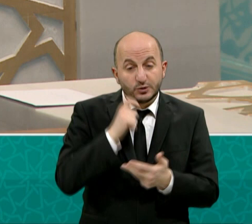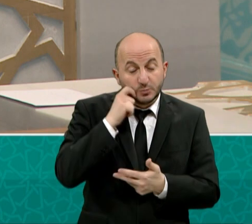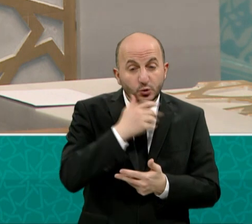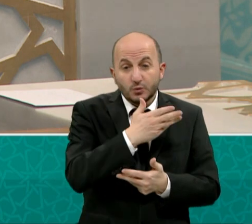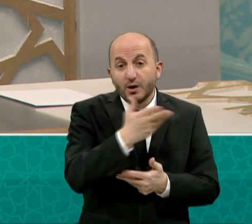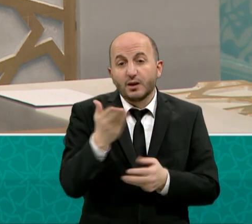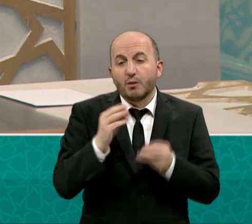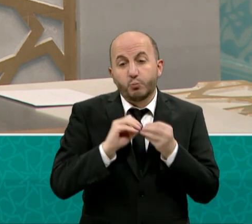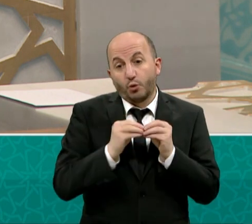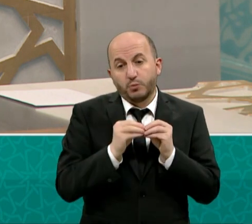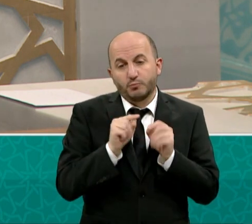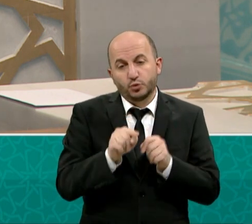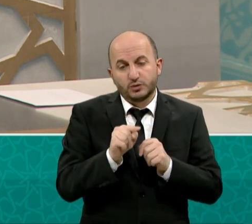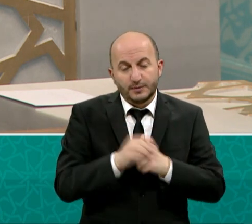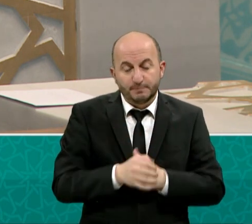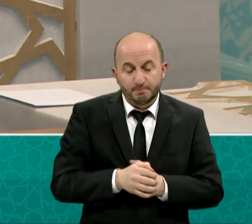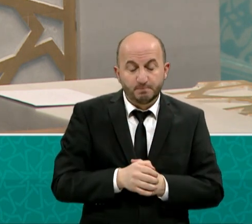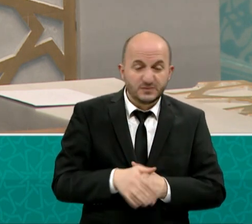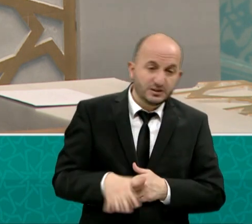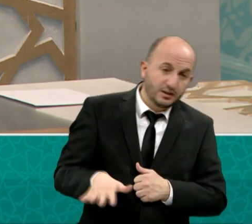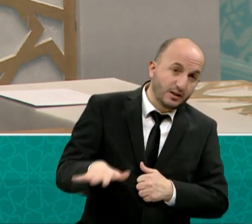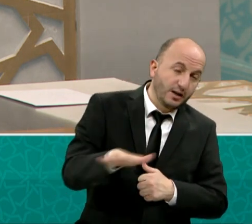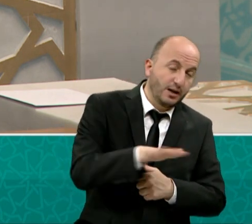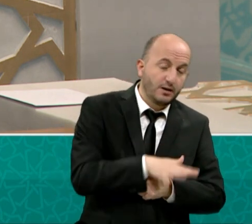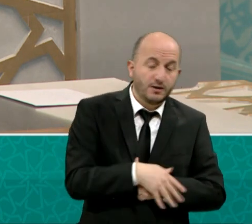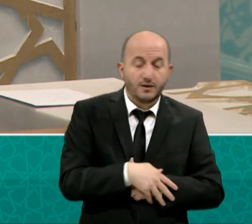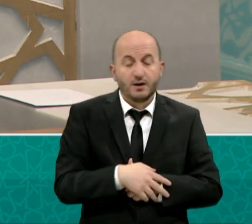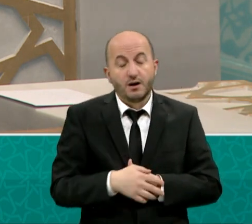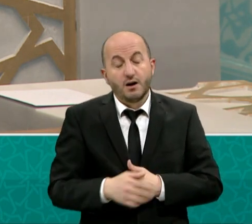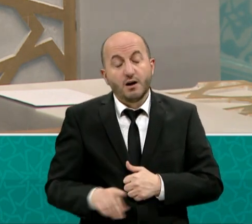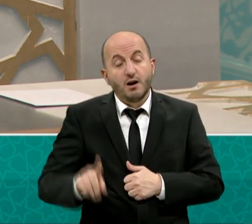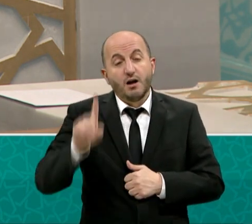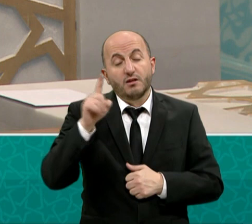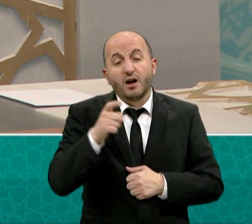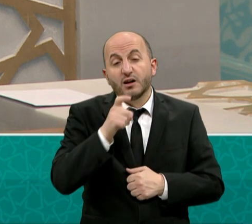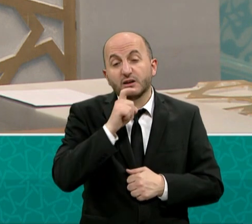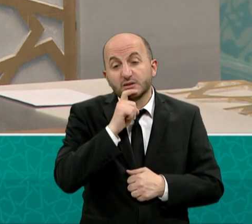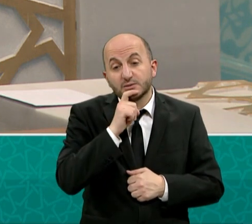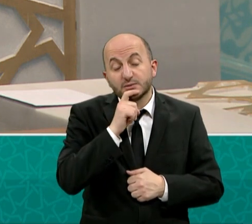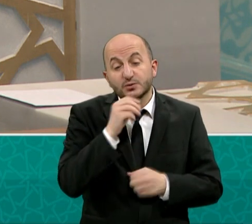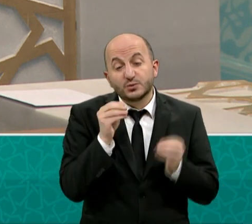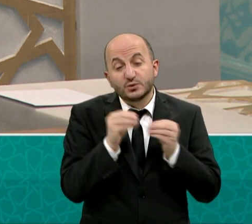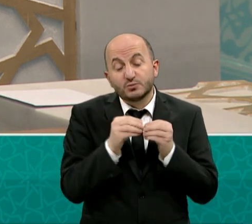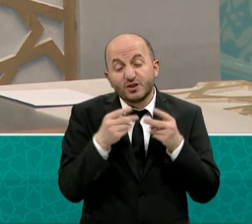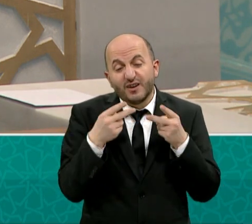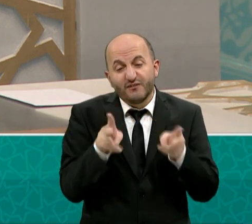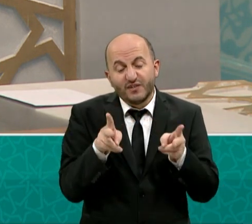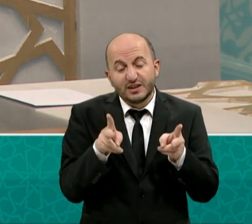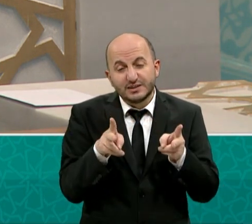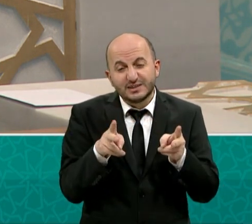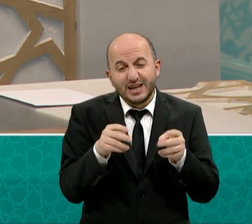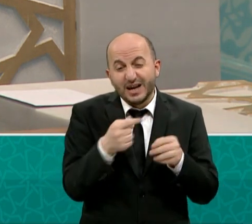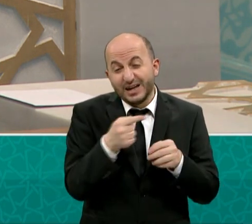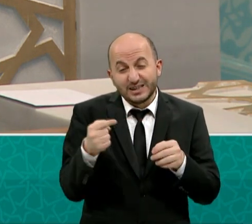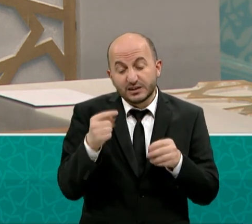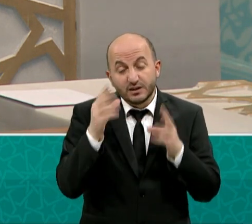asıl problemi burada değerli kardeşlerim. Genel olarak söylüyorum. Allah hatamızı, kusurumuzu affeylesin. Noksanlıklarımızı